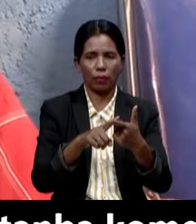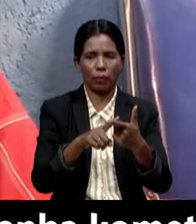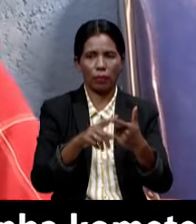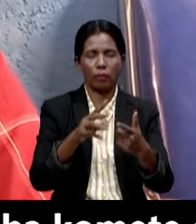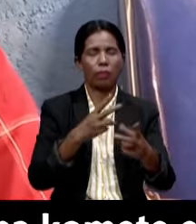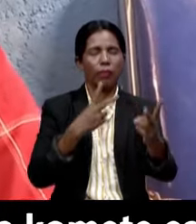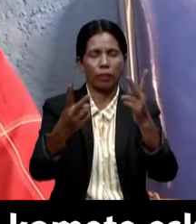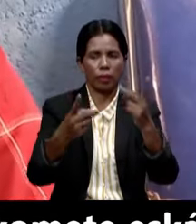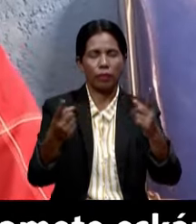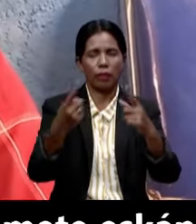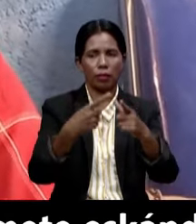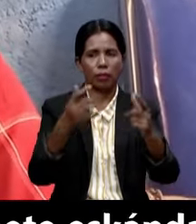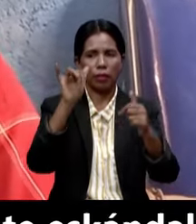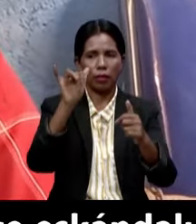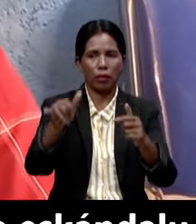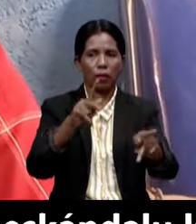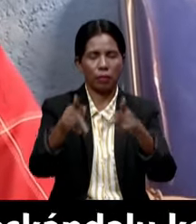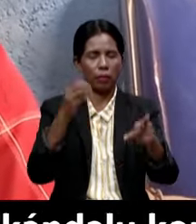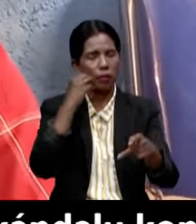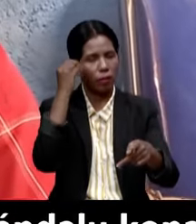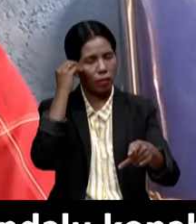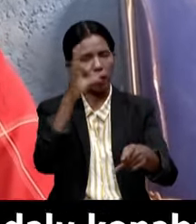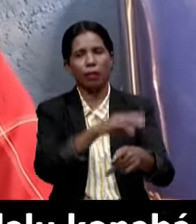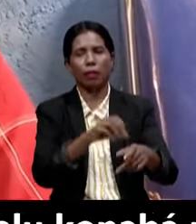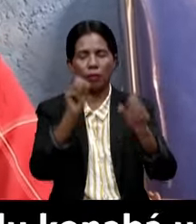visita. Ne bedara rumah bele hera ya pupul sa ni, oh modara rumah